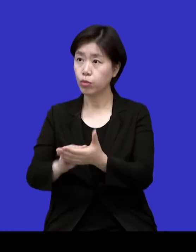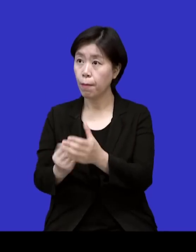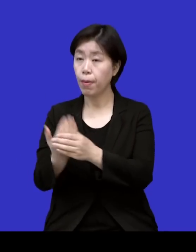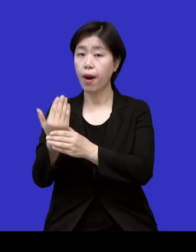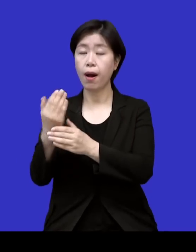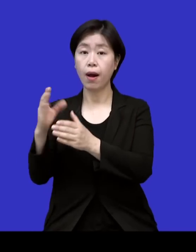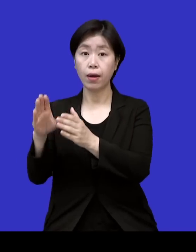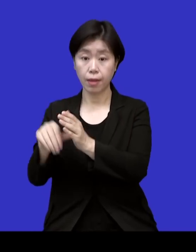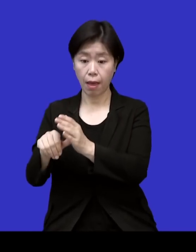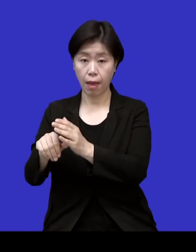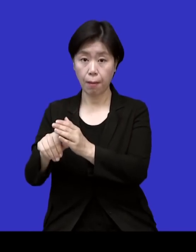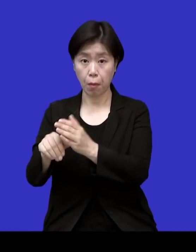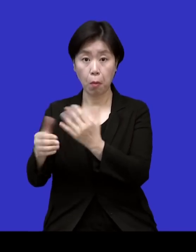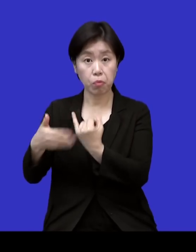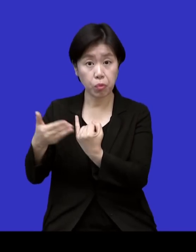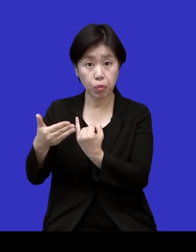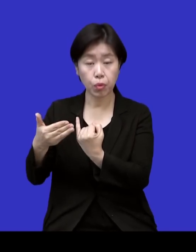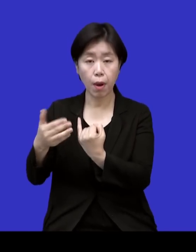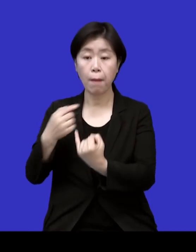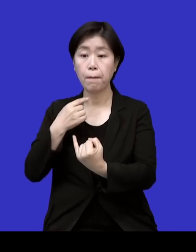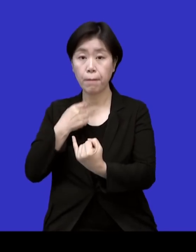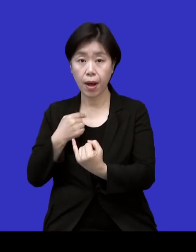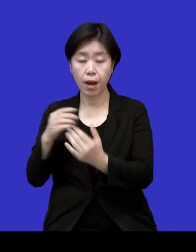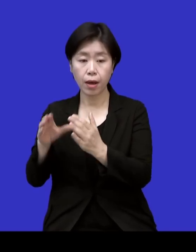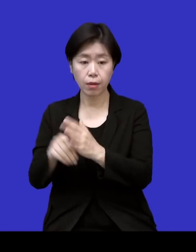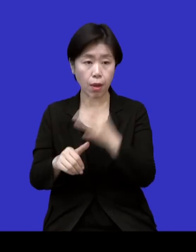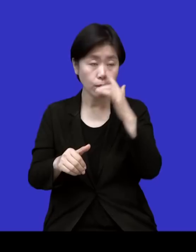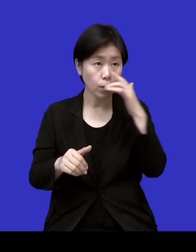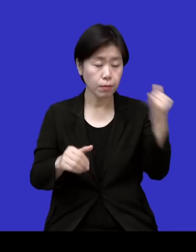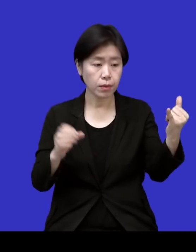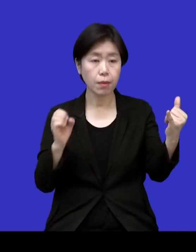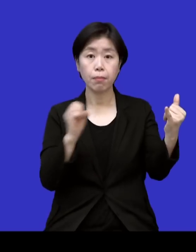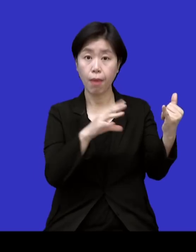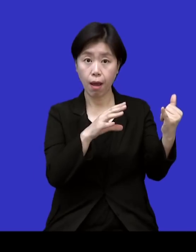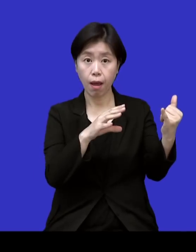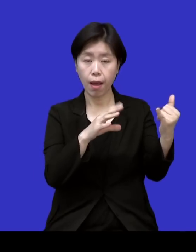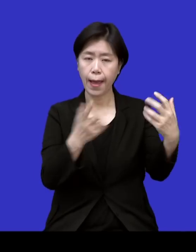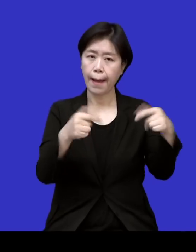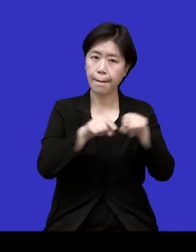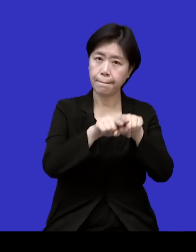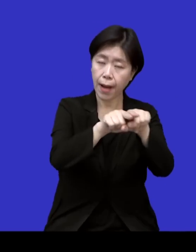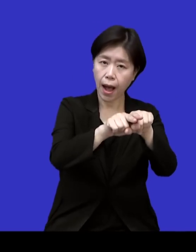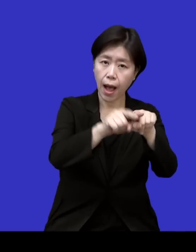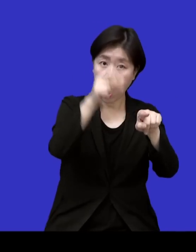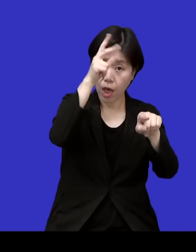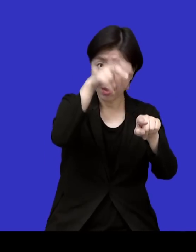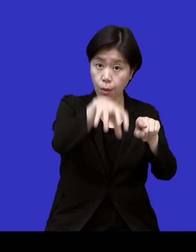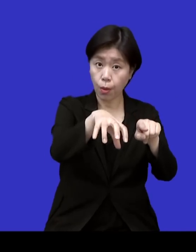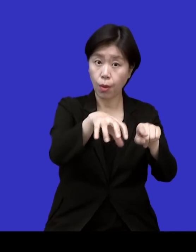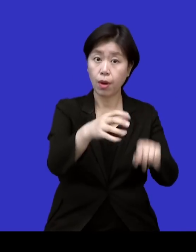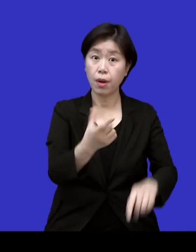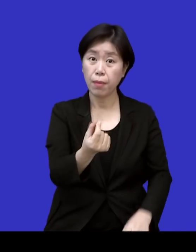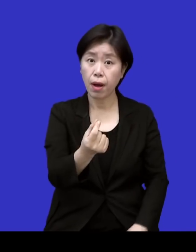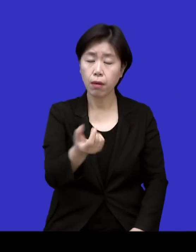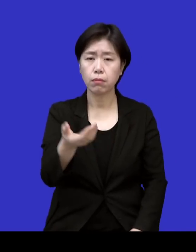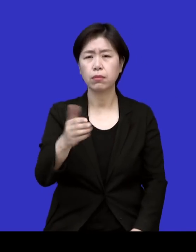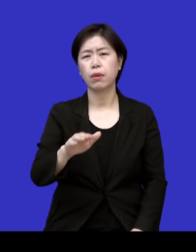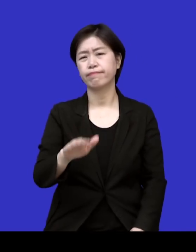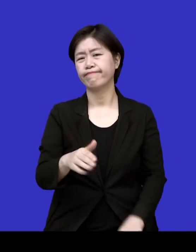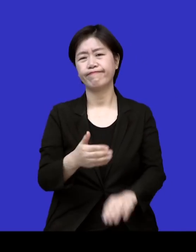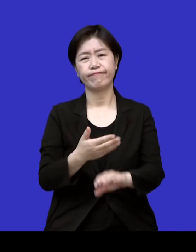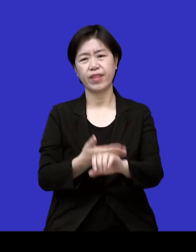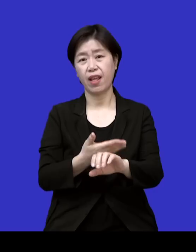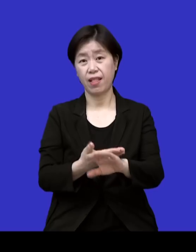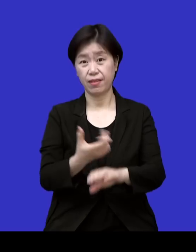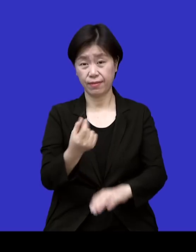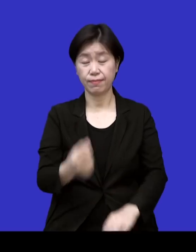그렇죠. 경찰서를 가서 그렇죠, 일을 그렇죠. 해결했어야 되는데. 그렇죠. 그렇죠. 지금 네. 뭐 어머니 아버지에게 얘기할 상황도 아니고. 그러니까. 도저히 말할 수가